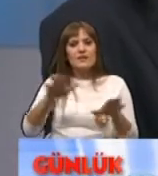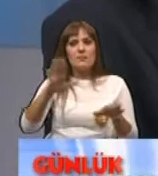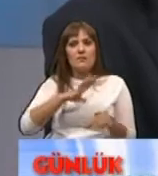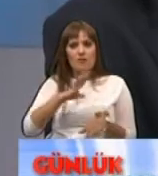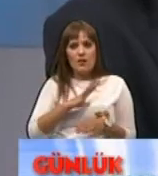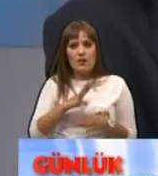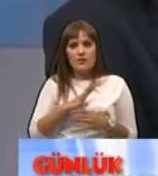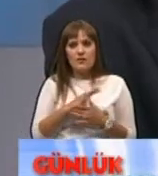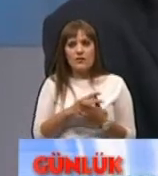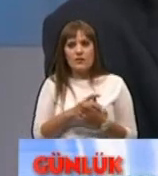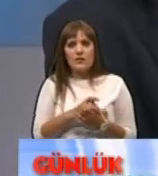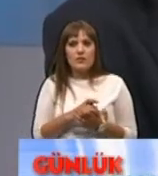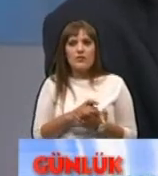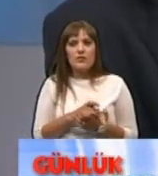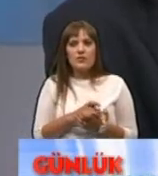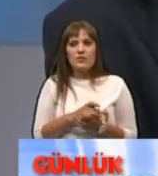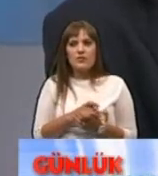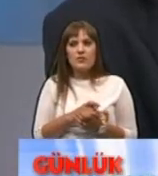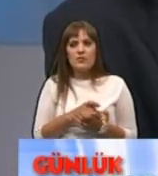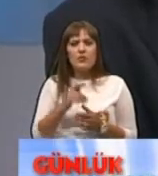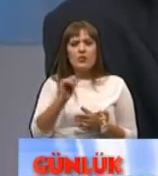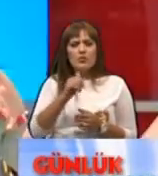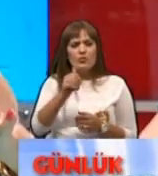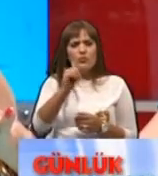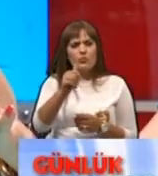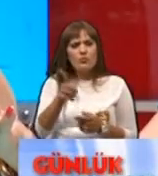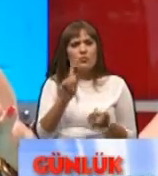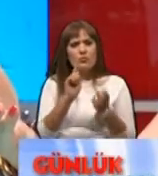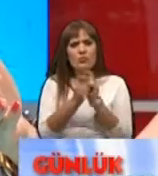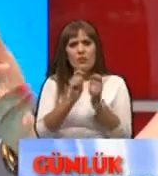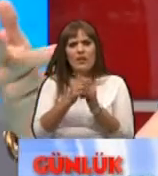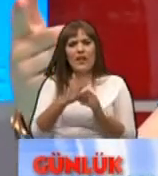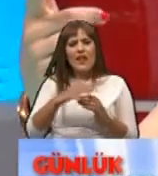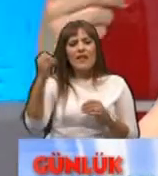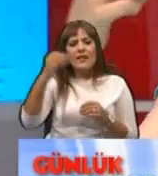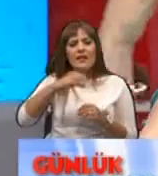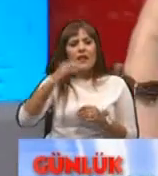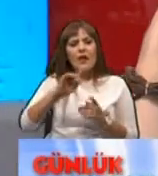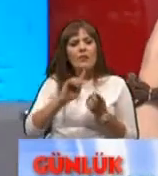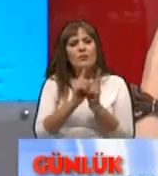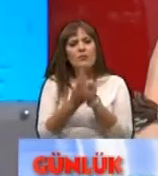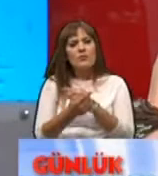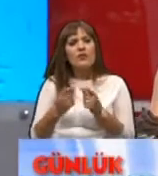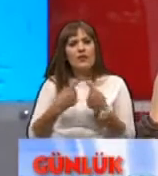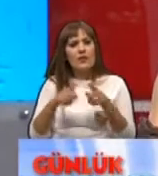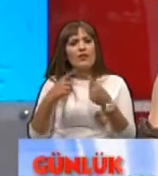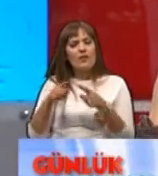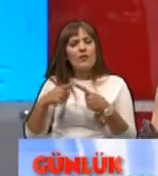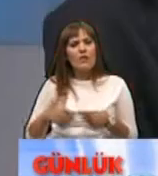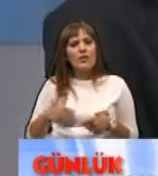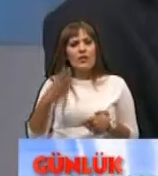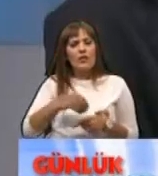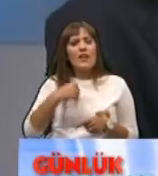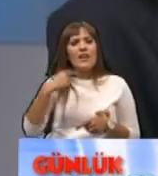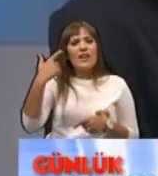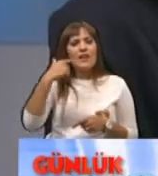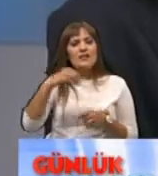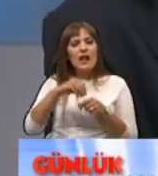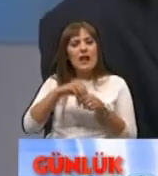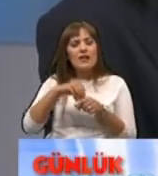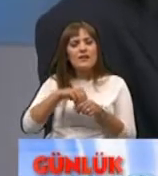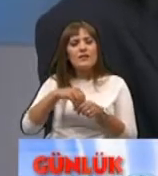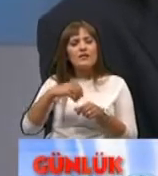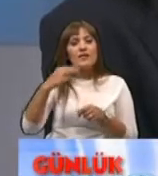var. Ve gün geçtikçe aslında gelişiyor. Evet, bu dalga boyuna göre değişiyor bunlar. Dalga boyuna göre dalga değişiyor. Dalga boyuna lazerlerin